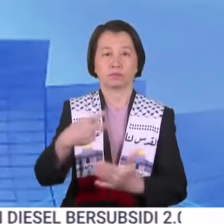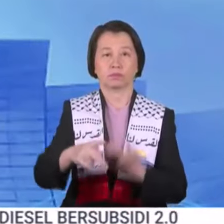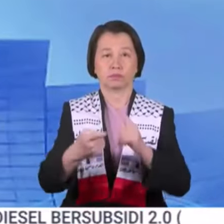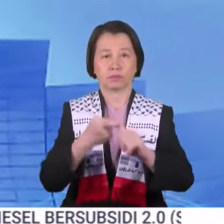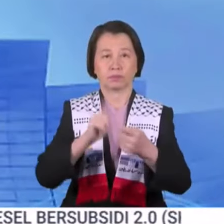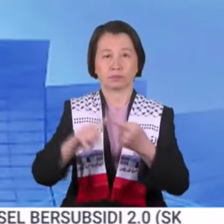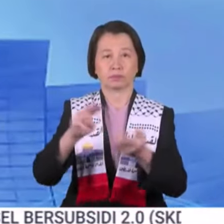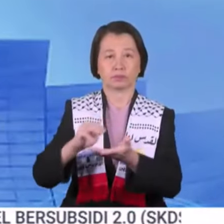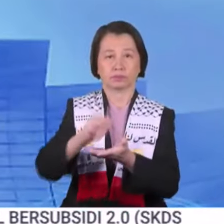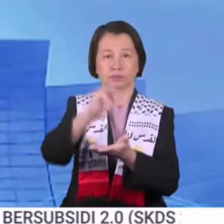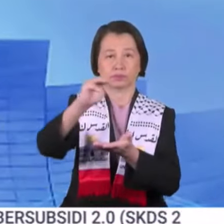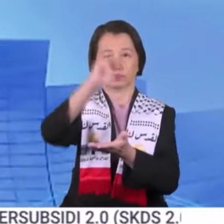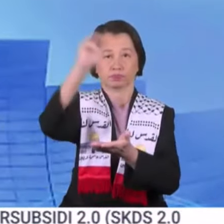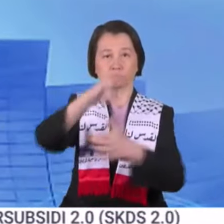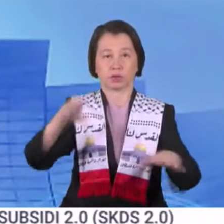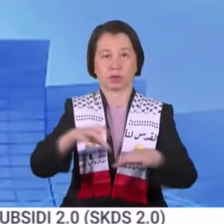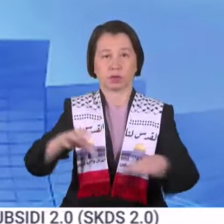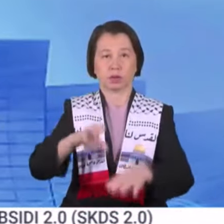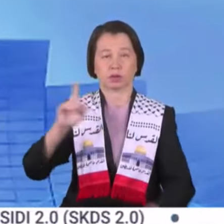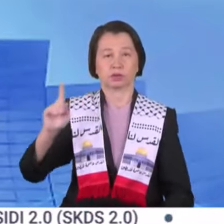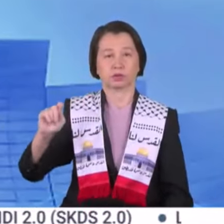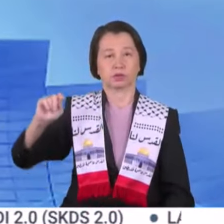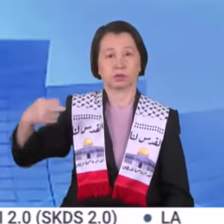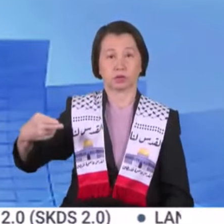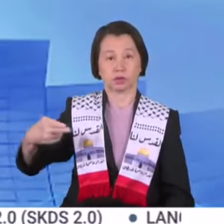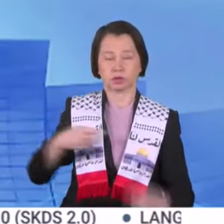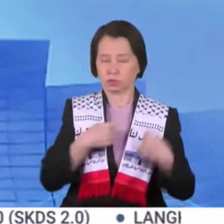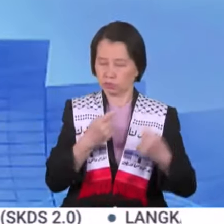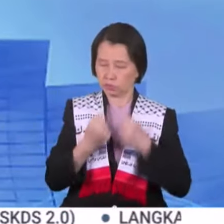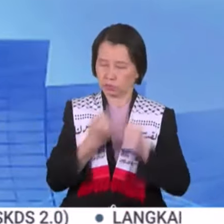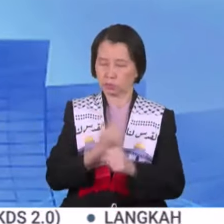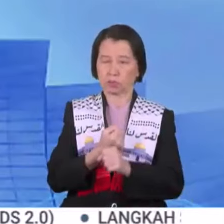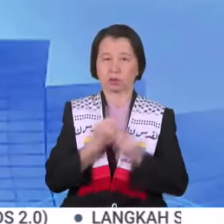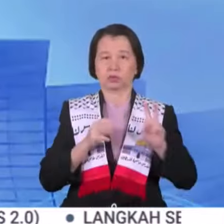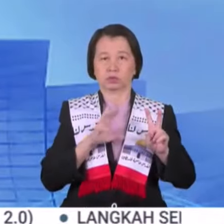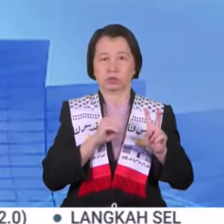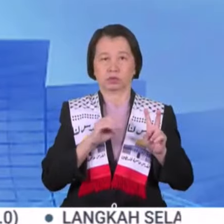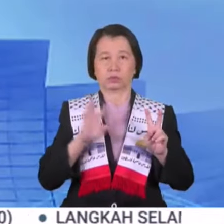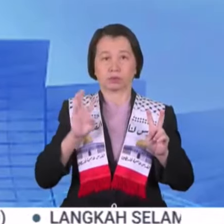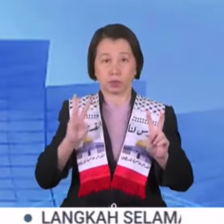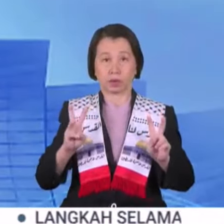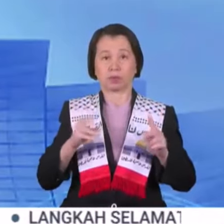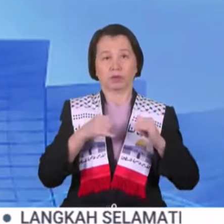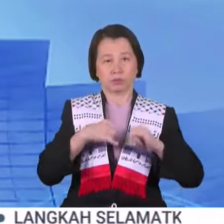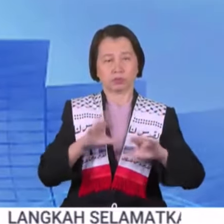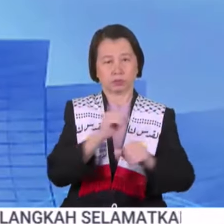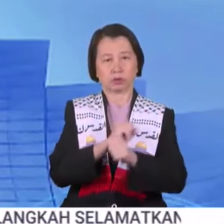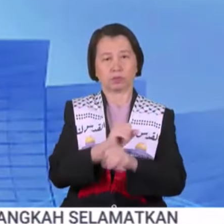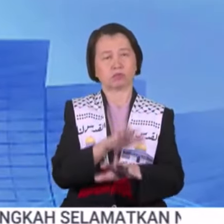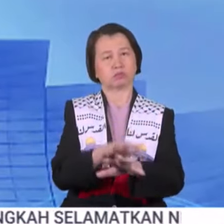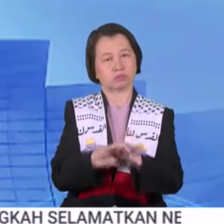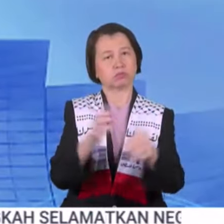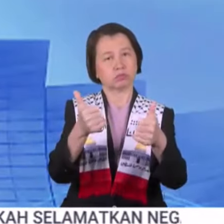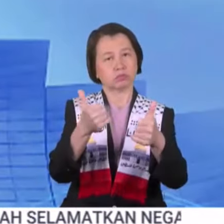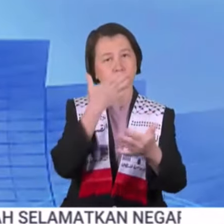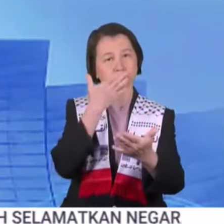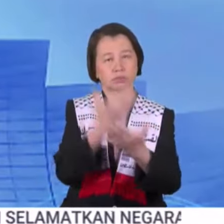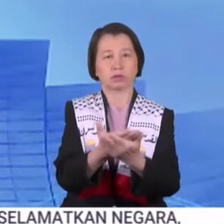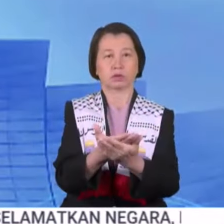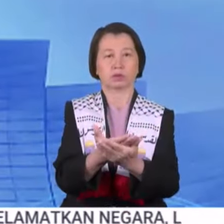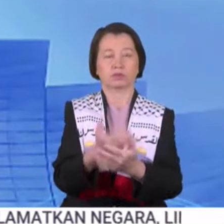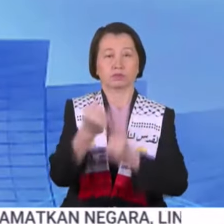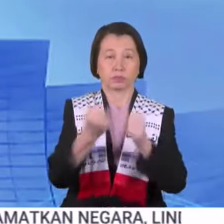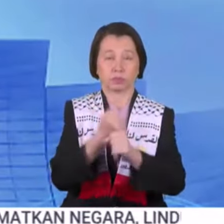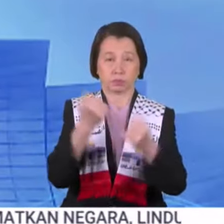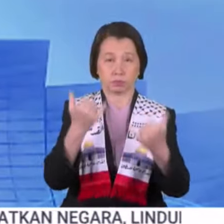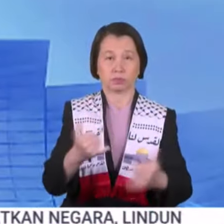Program Sahabat Maktab yang dilaksana Lembaga Tabung Haji TH sejak 2006 masih mendapat sambutan